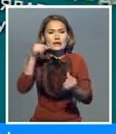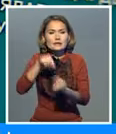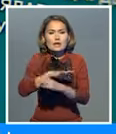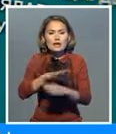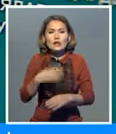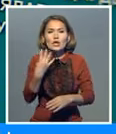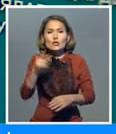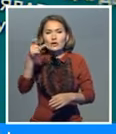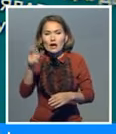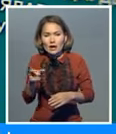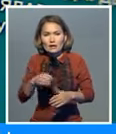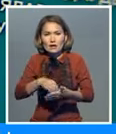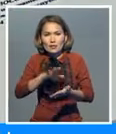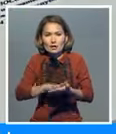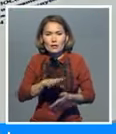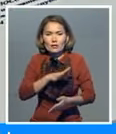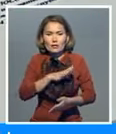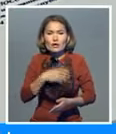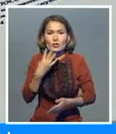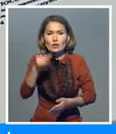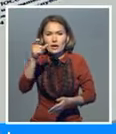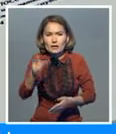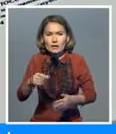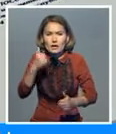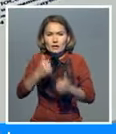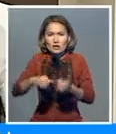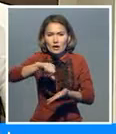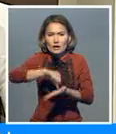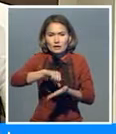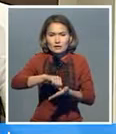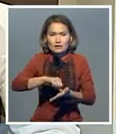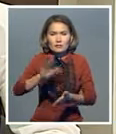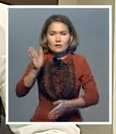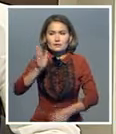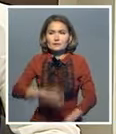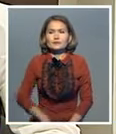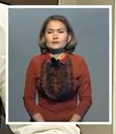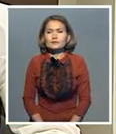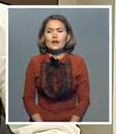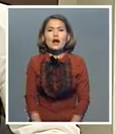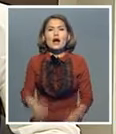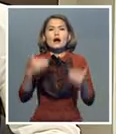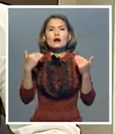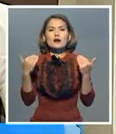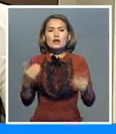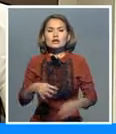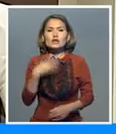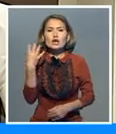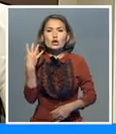адам тіркеуден өтпеді. Соңында 4 кандидат сайлауға түсетін болды. Қазіргі шақта 4